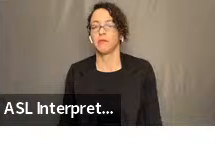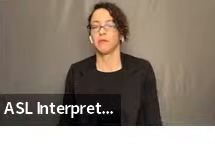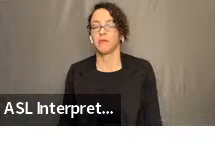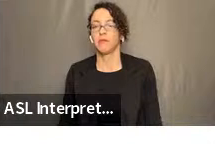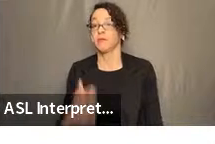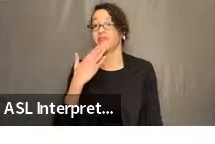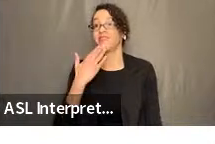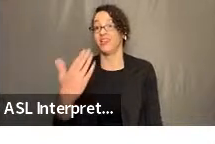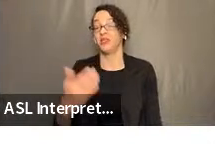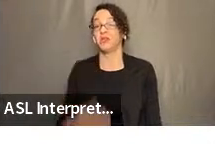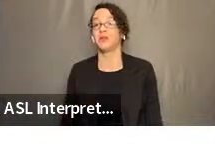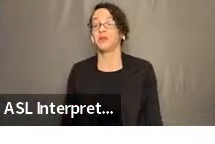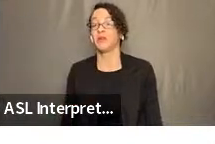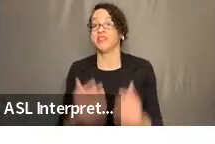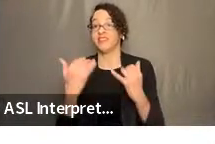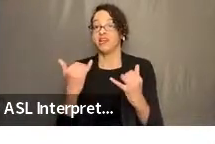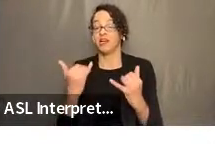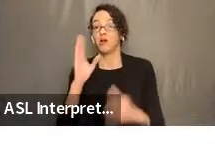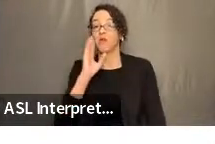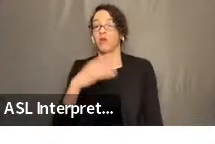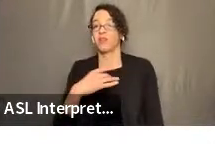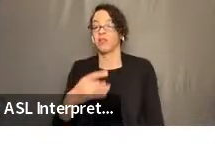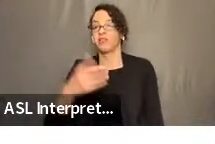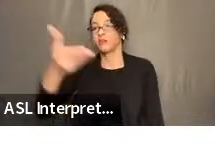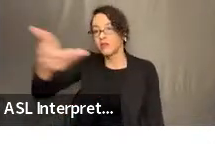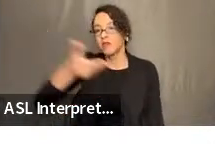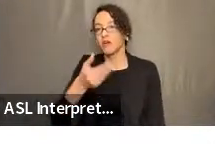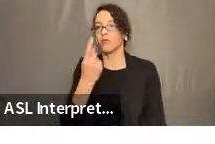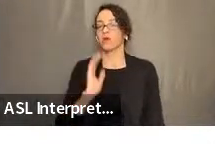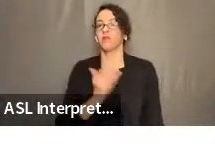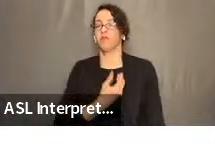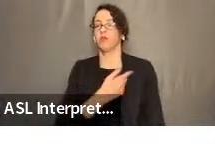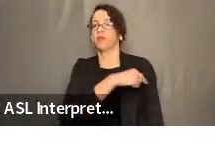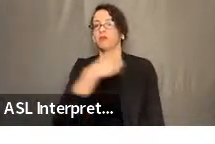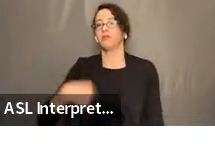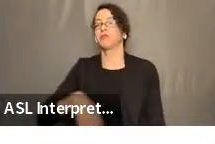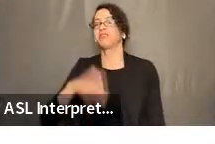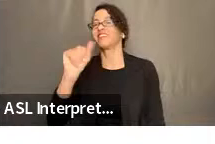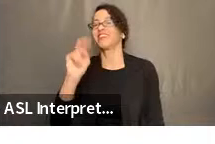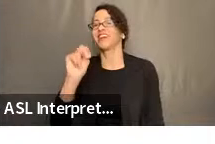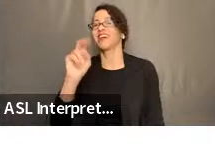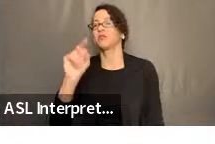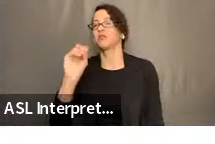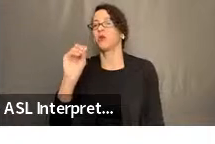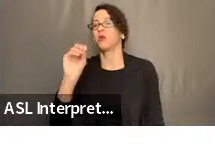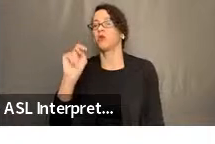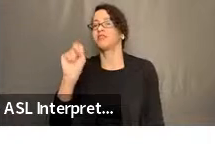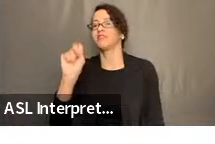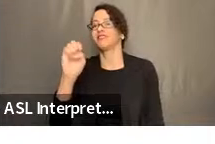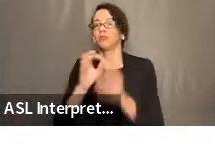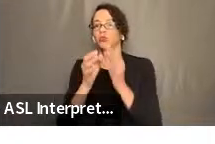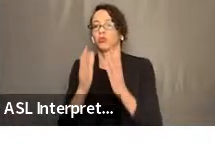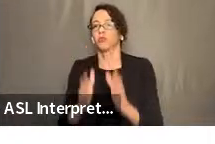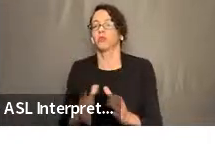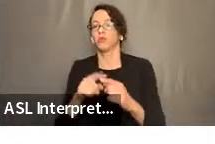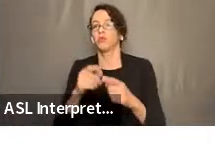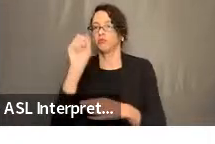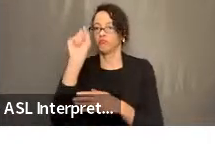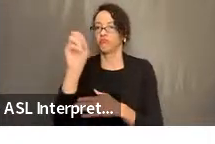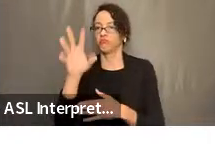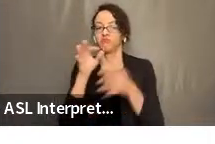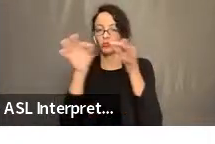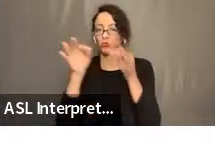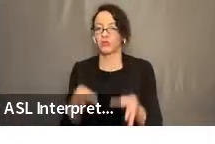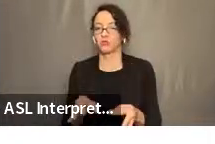Thank you. And I would like to invite one of our Cantonese interpreters to share the instructions. 如欲獲